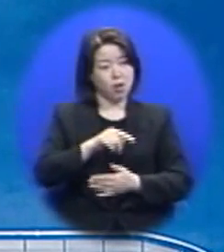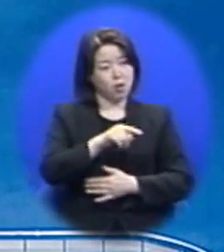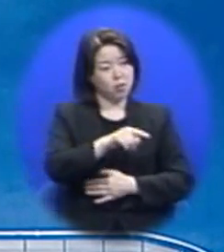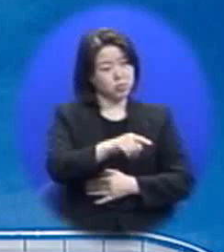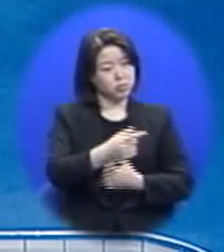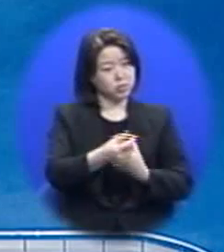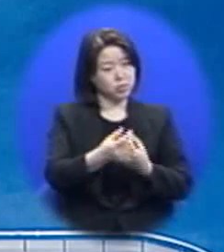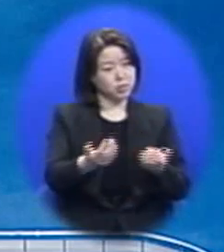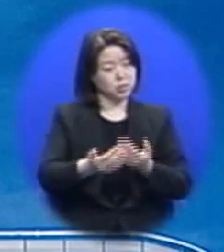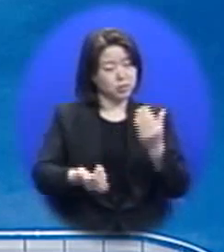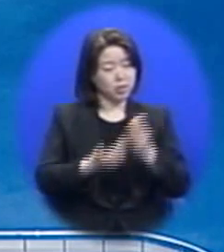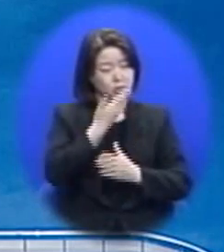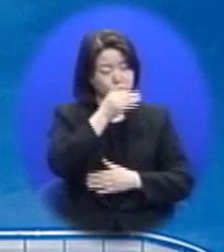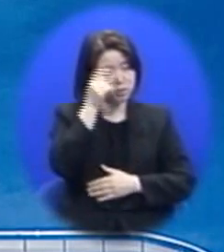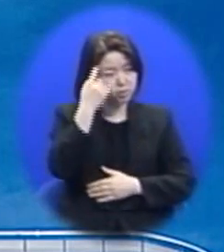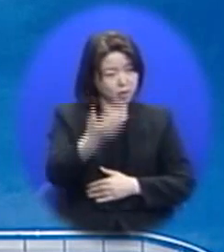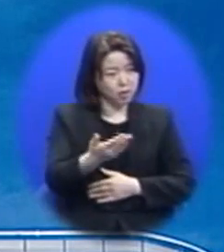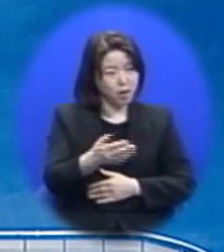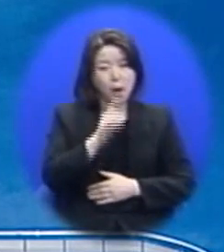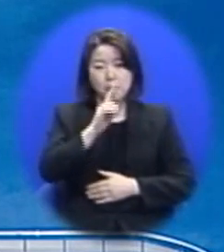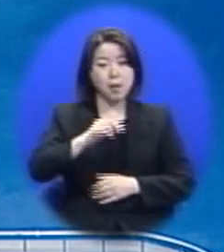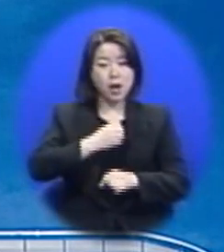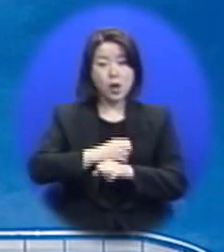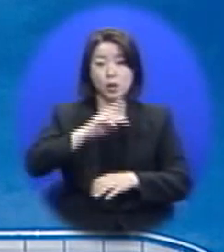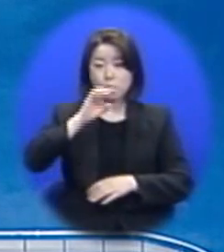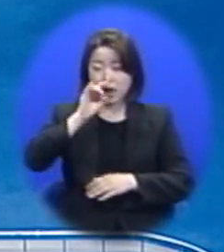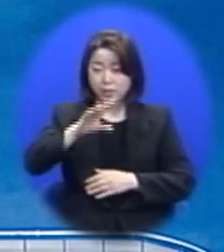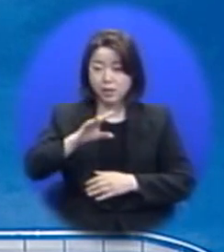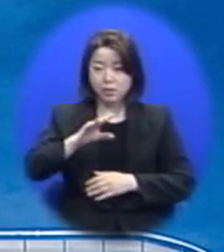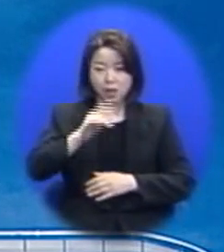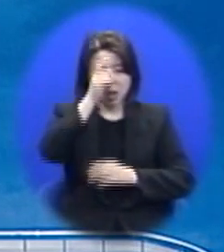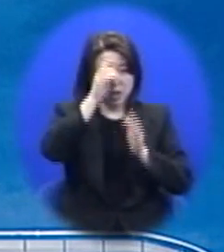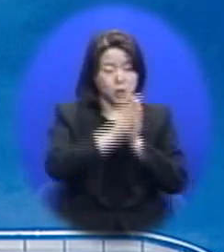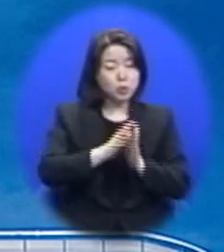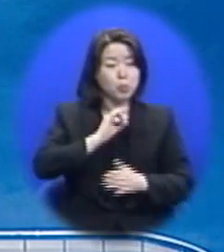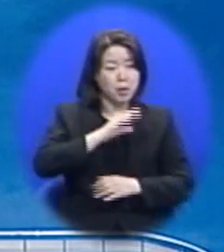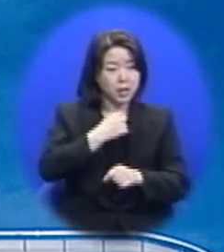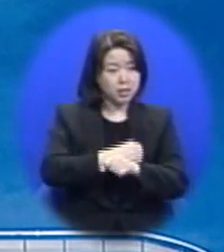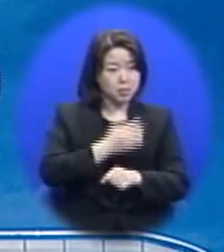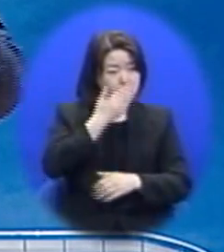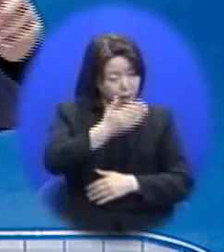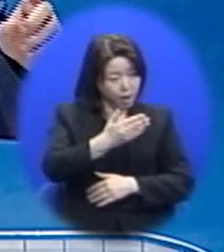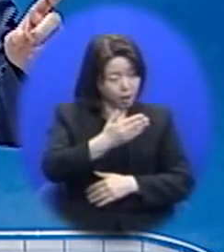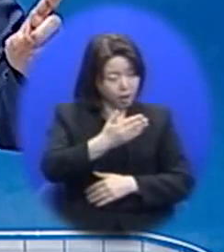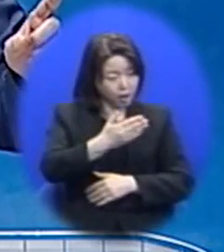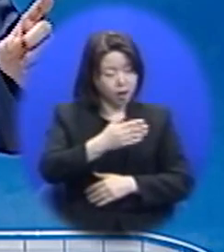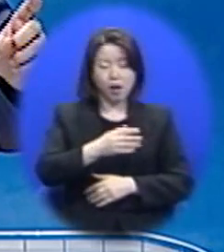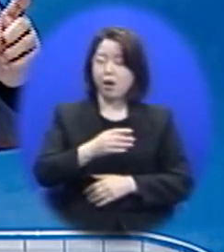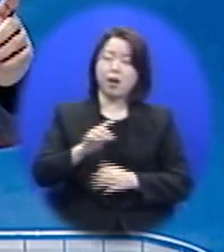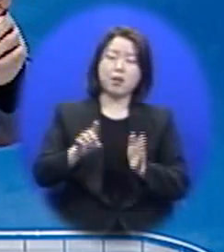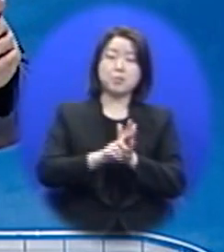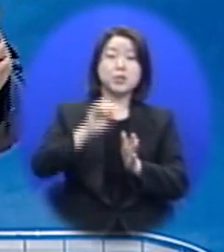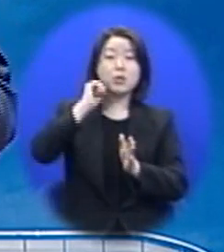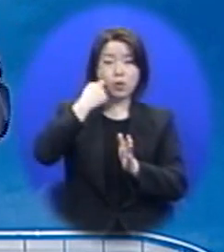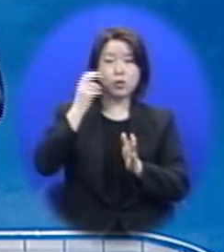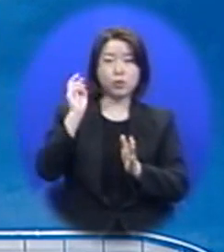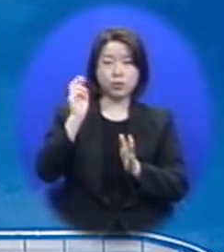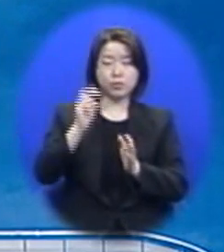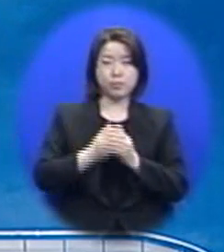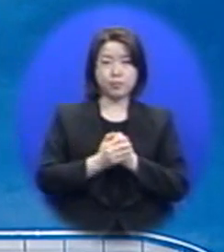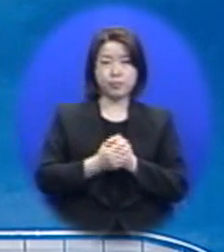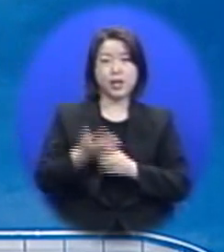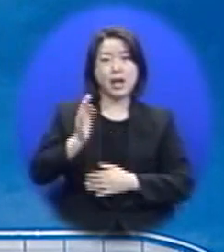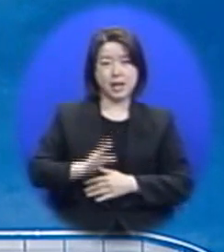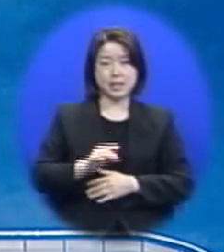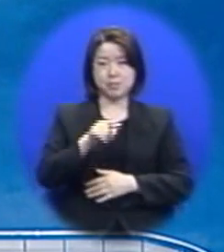말로 해도 안 되는데. 아니 기도만 한다고 돼요? 근데 여러분 이제는 그